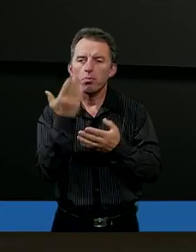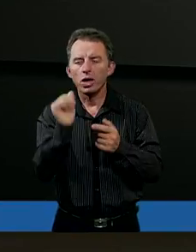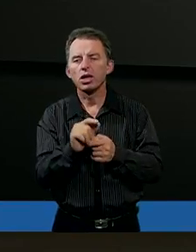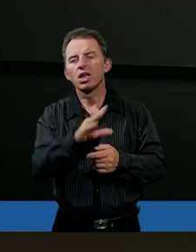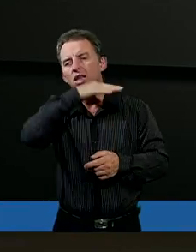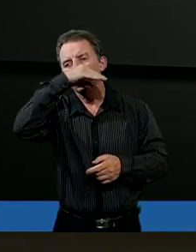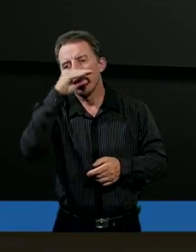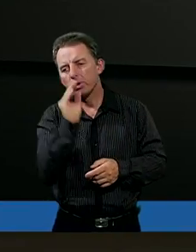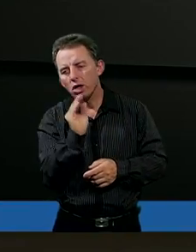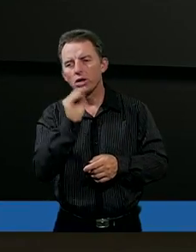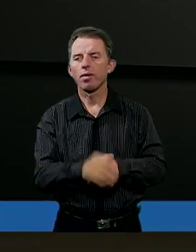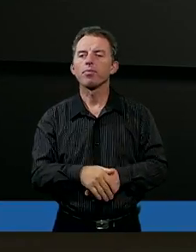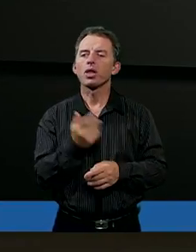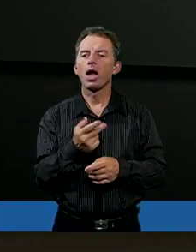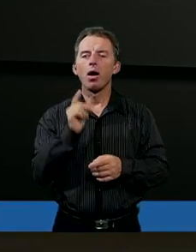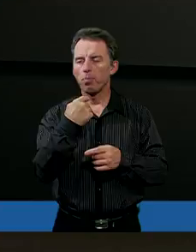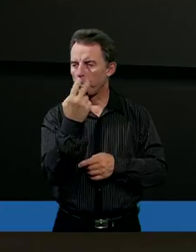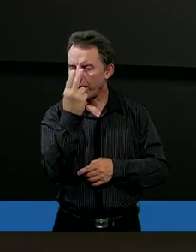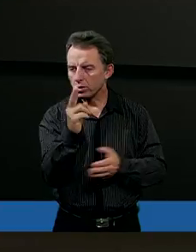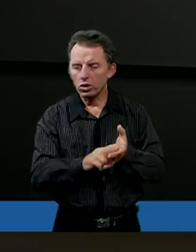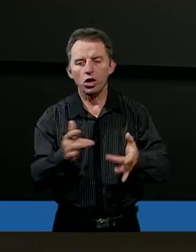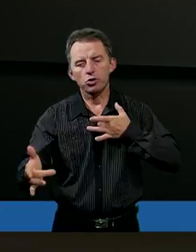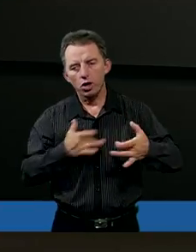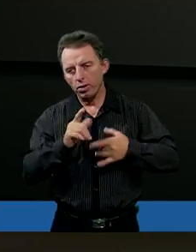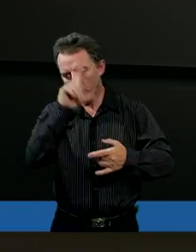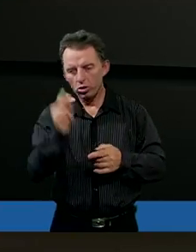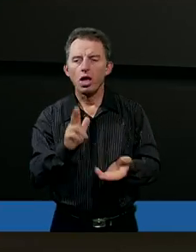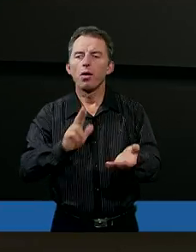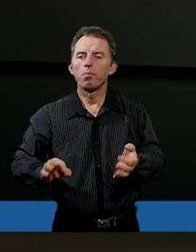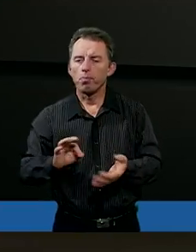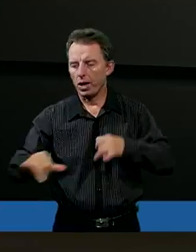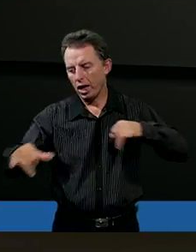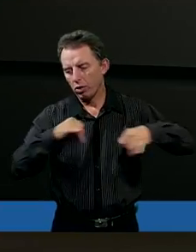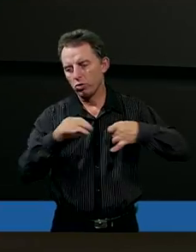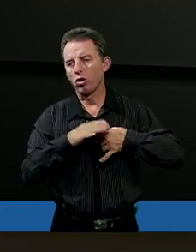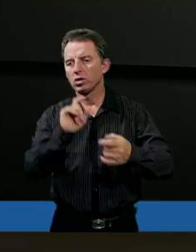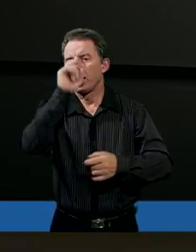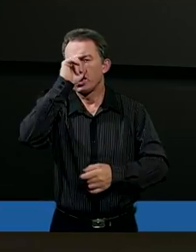sceptycznych. Patrząc na cierpienie ludzi, na panujące zło,